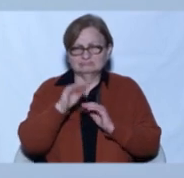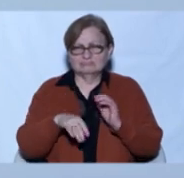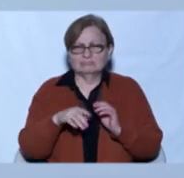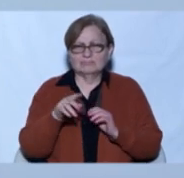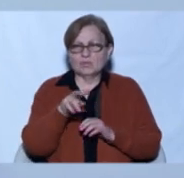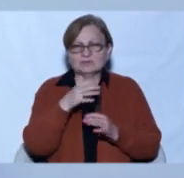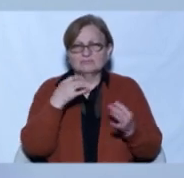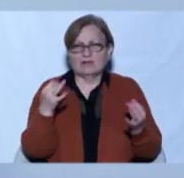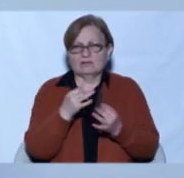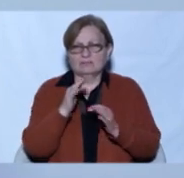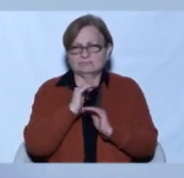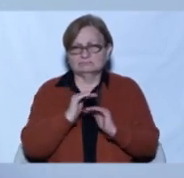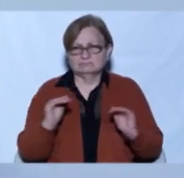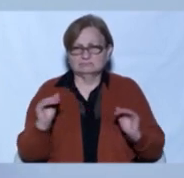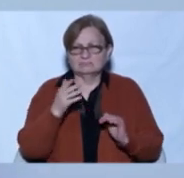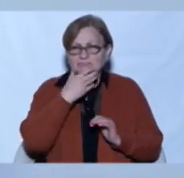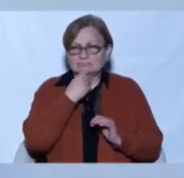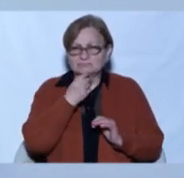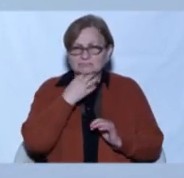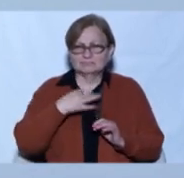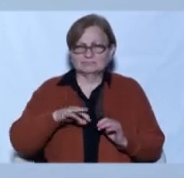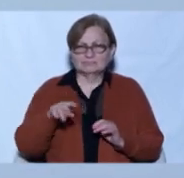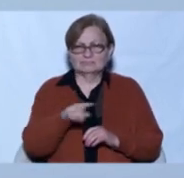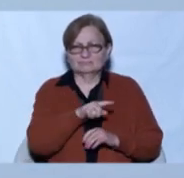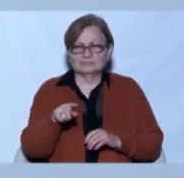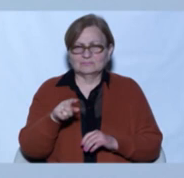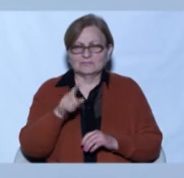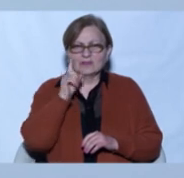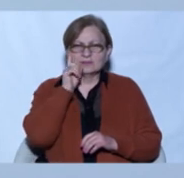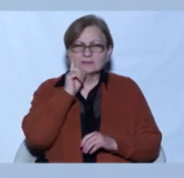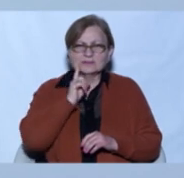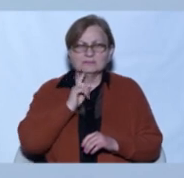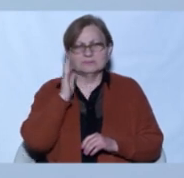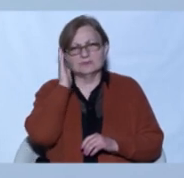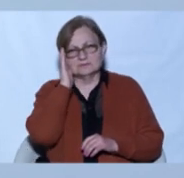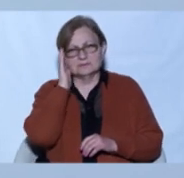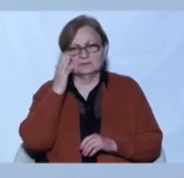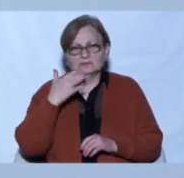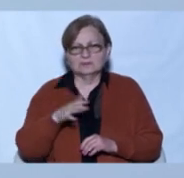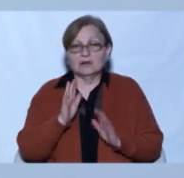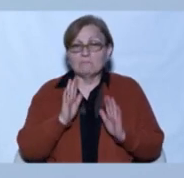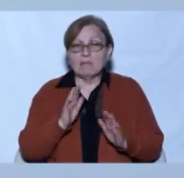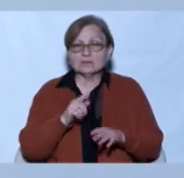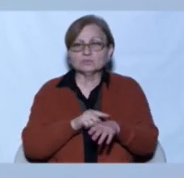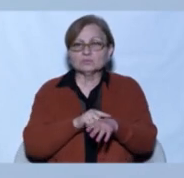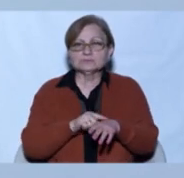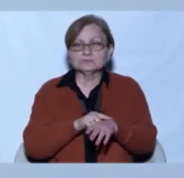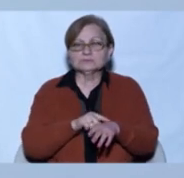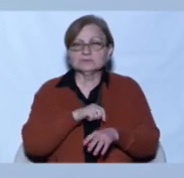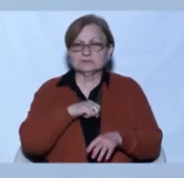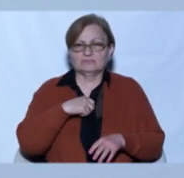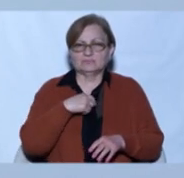არაფერს არ ლაპარაკობდა. ბაბუასა და შვილიშვილს ტკბილად ეძინათ. მხოლოდ სისხლი ლაპარაკობდა და